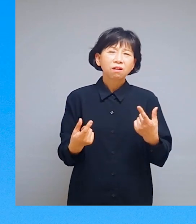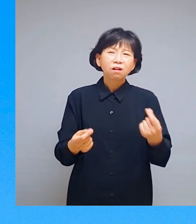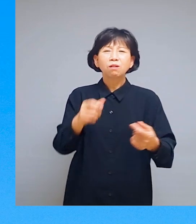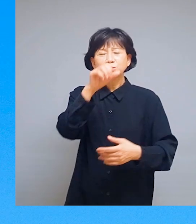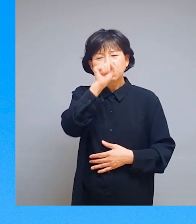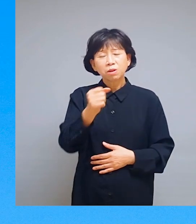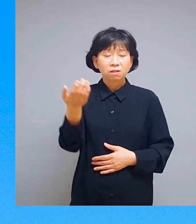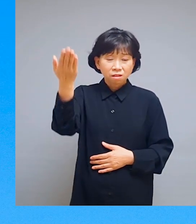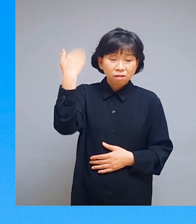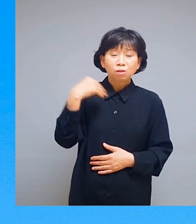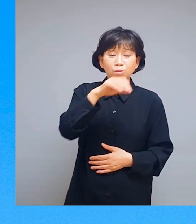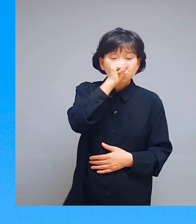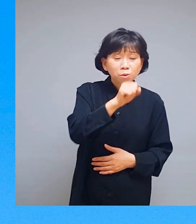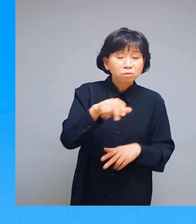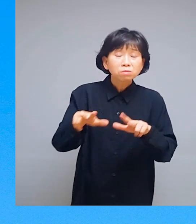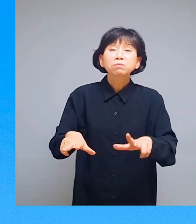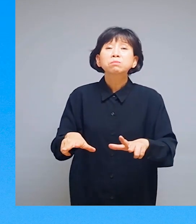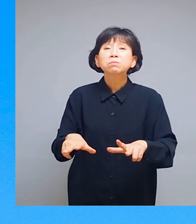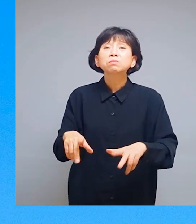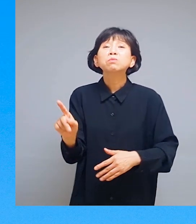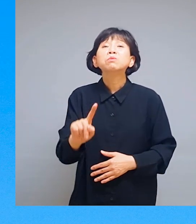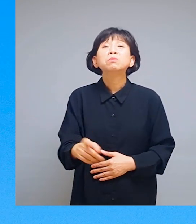옛날에는 좋았는데.